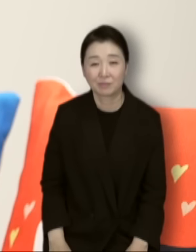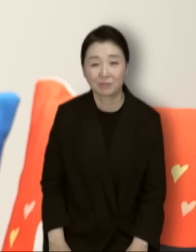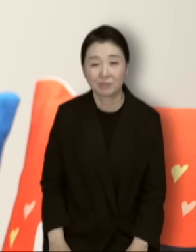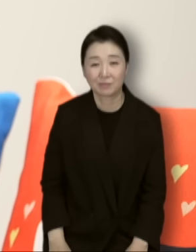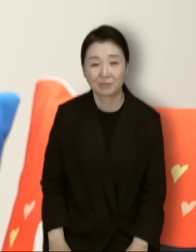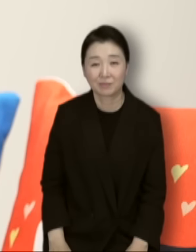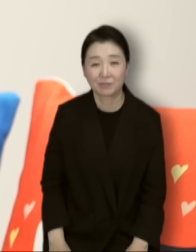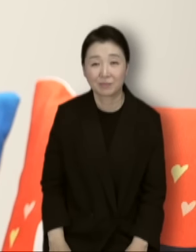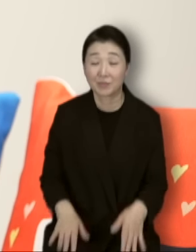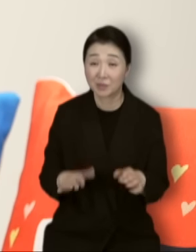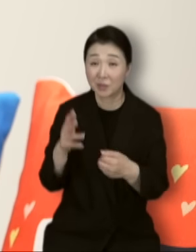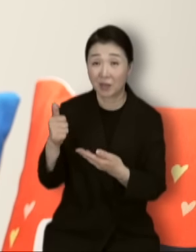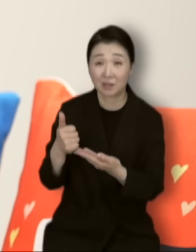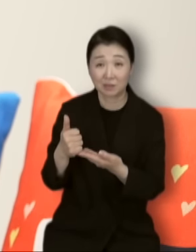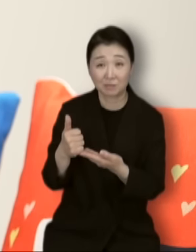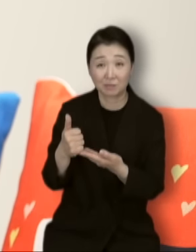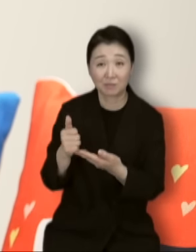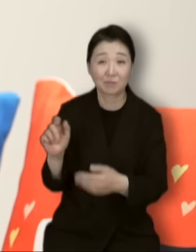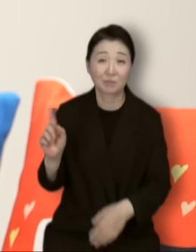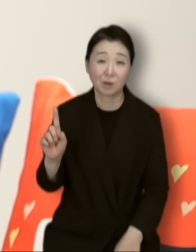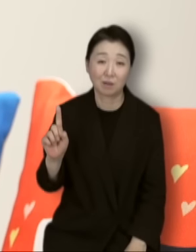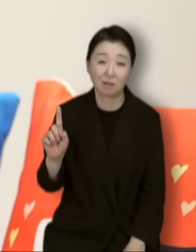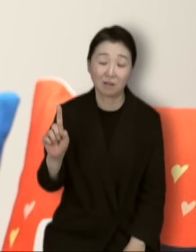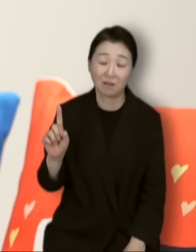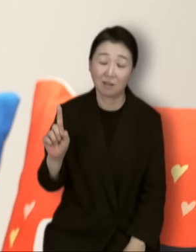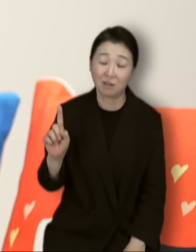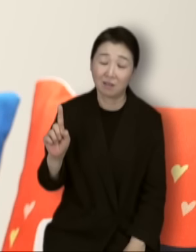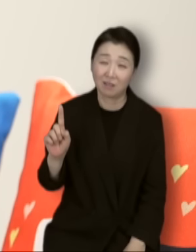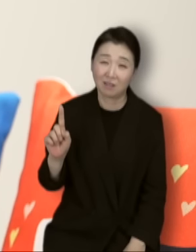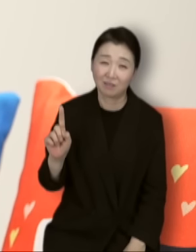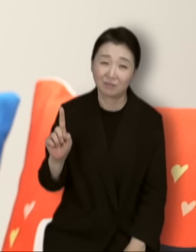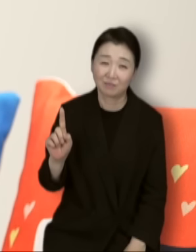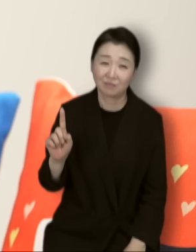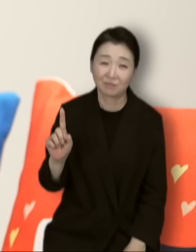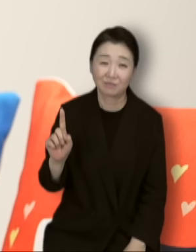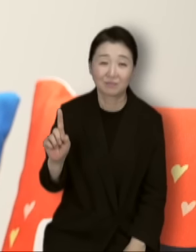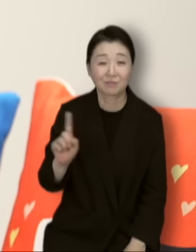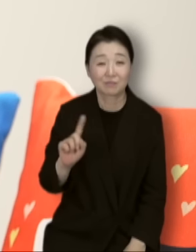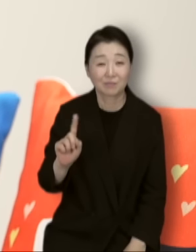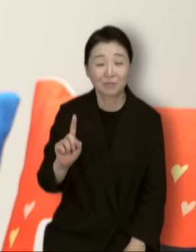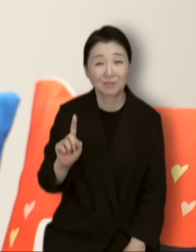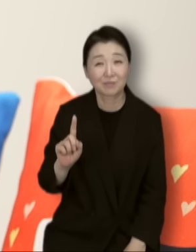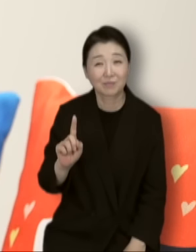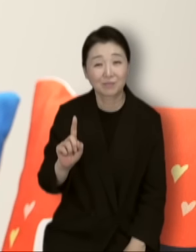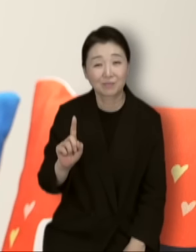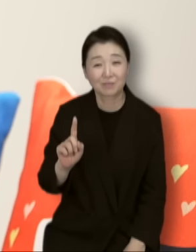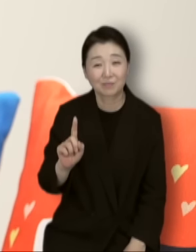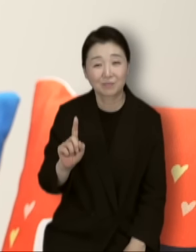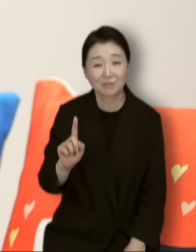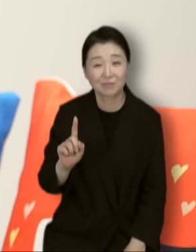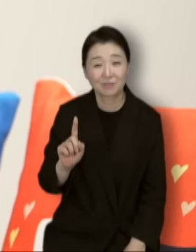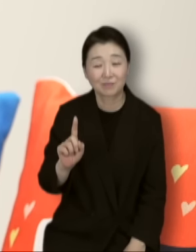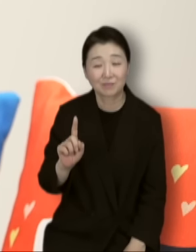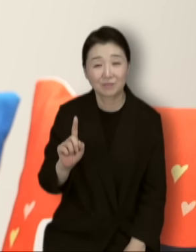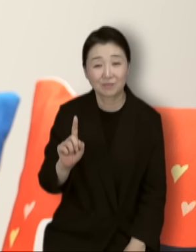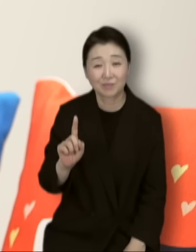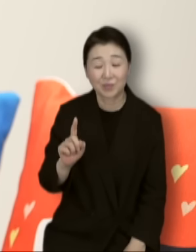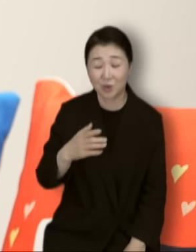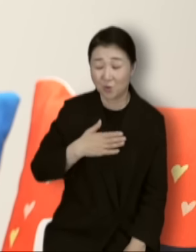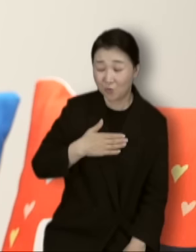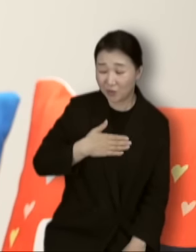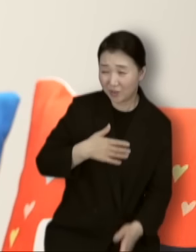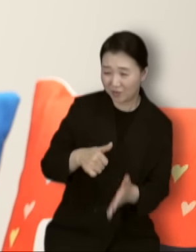그렇지 않고서는 지금 하나님한테이 거슬러 올라가는 정말